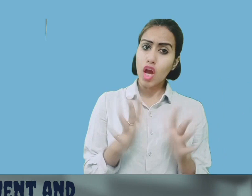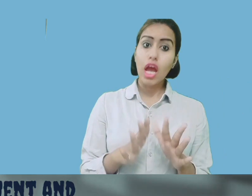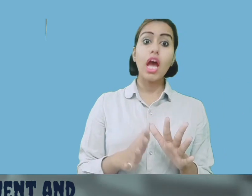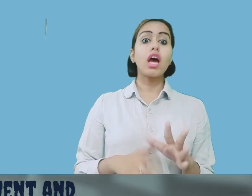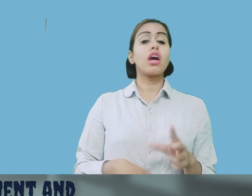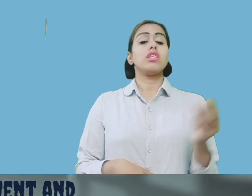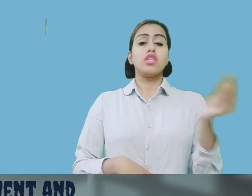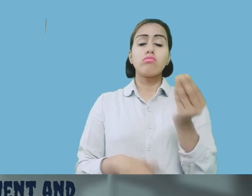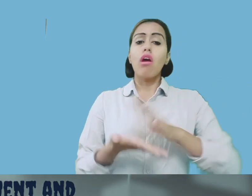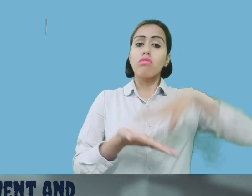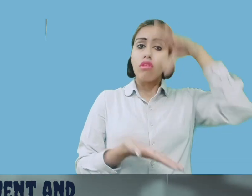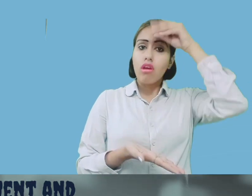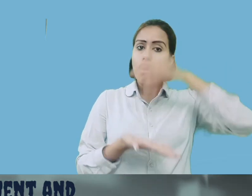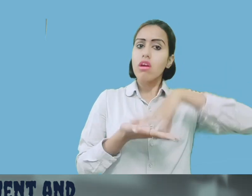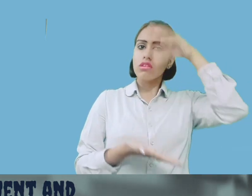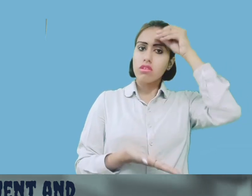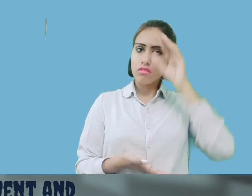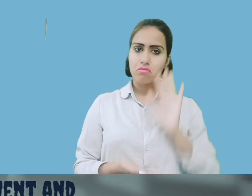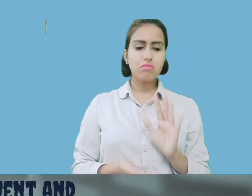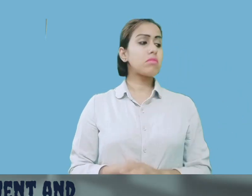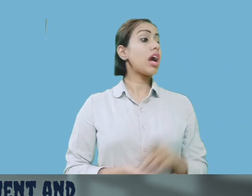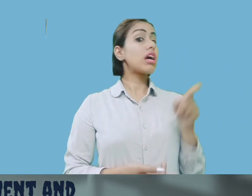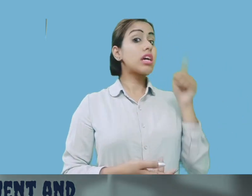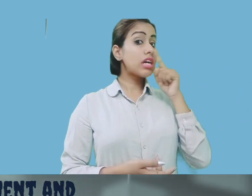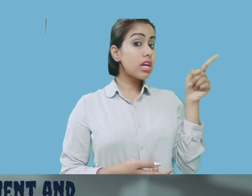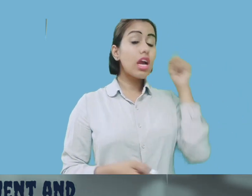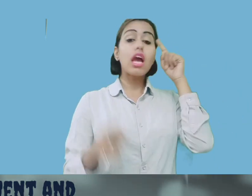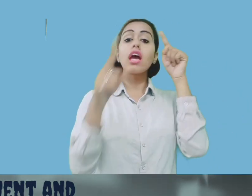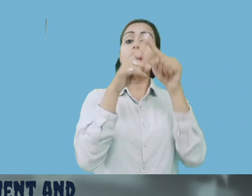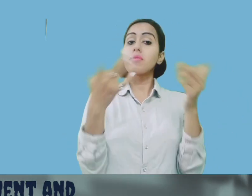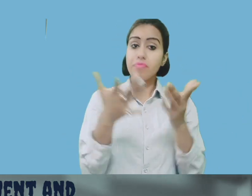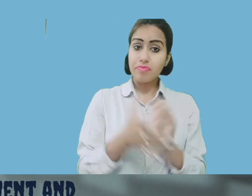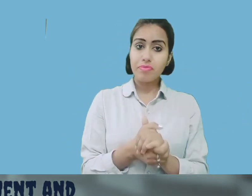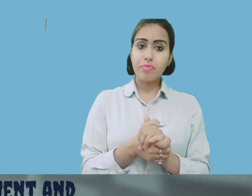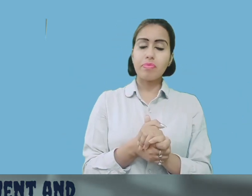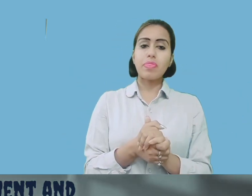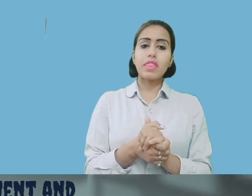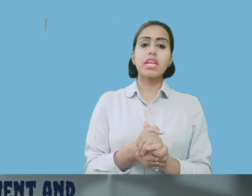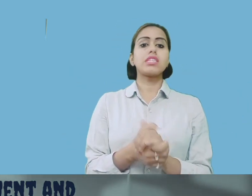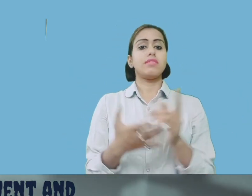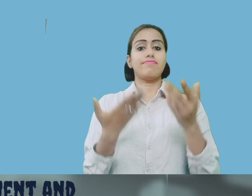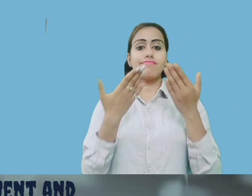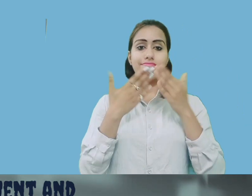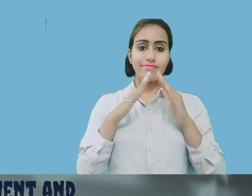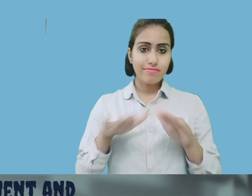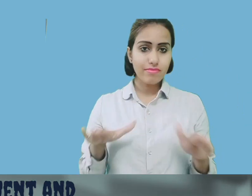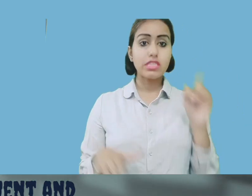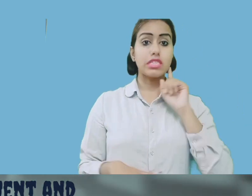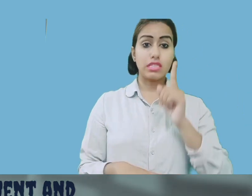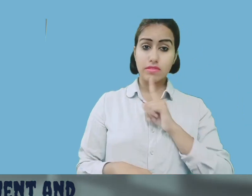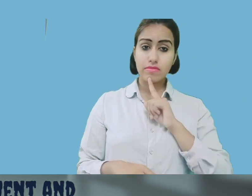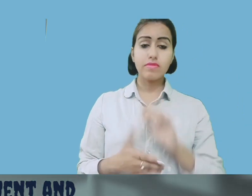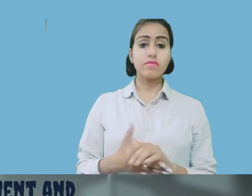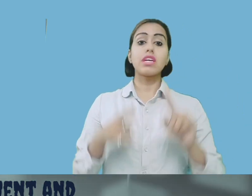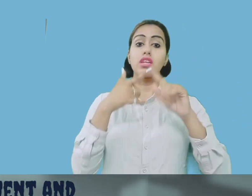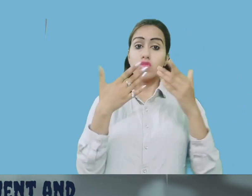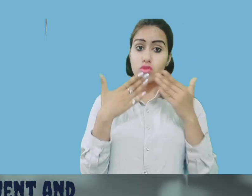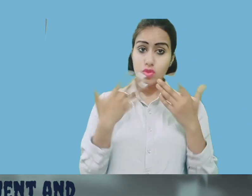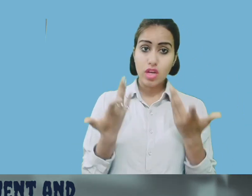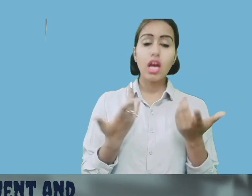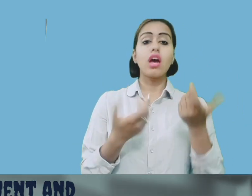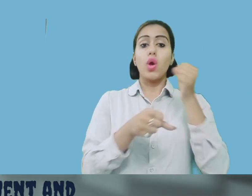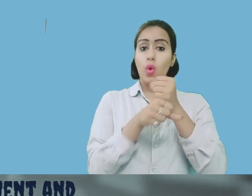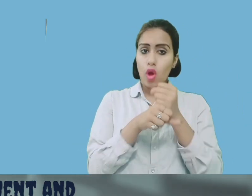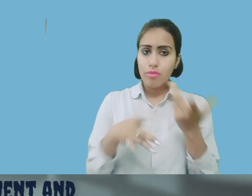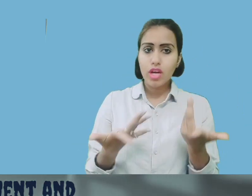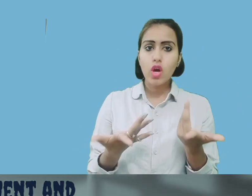जो संचालित हैं, वहाँ पे जो मूलतः बच्चों को बेसिक शिक्षा दे दी जानी चाहिए थी या